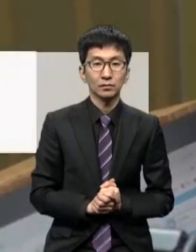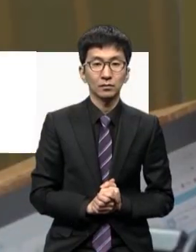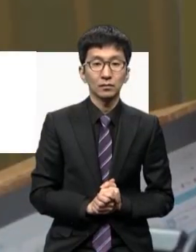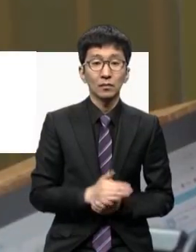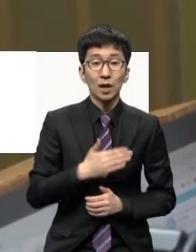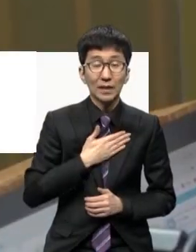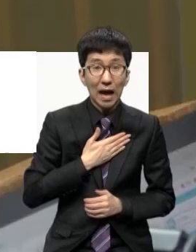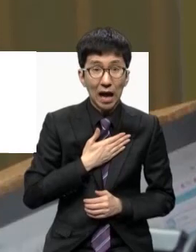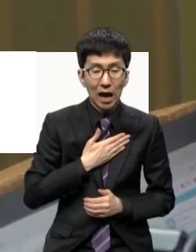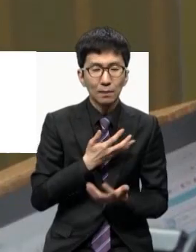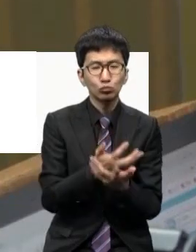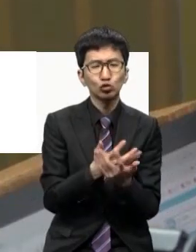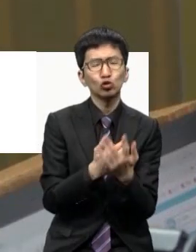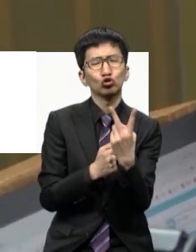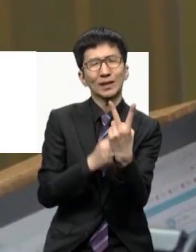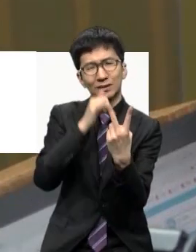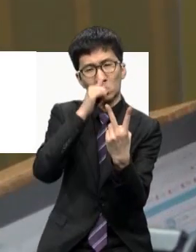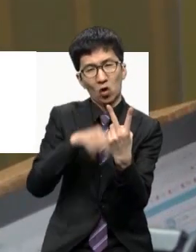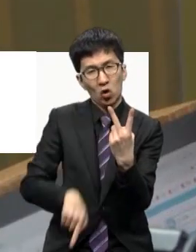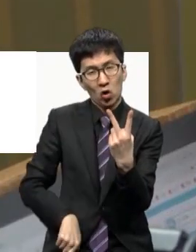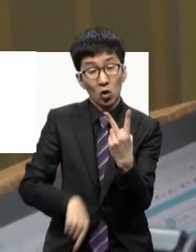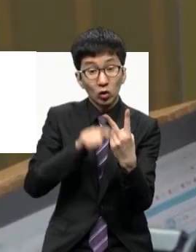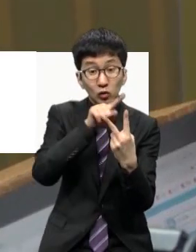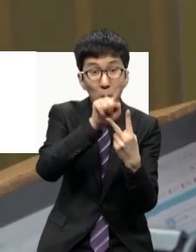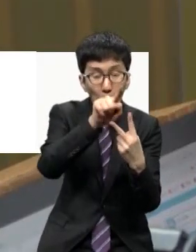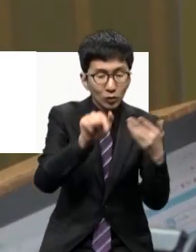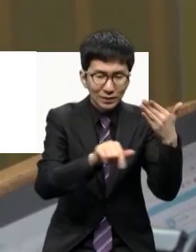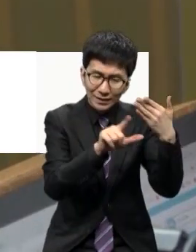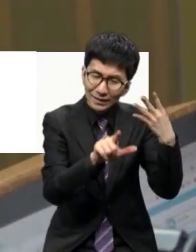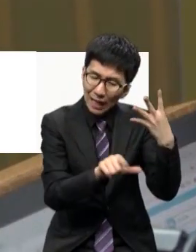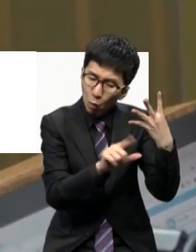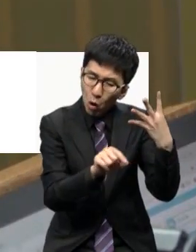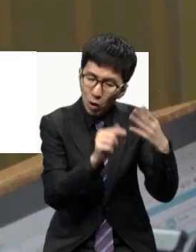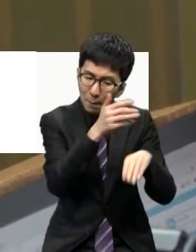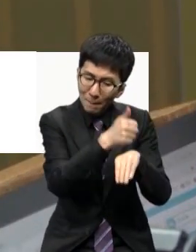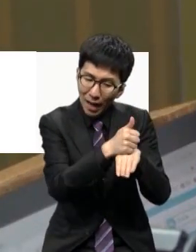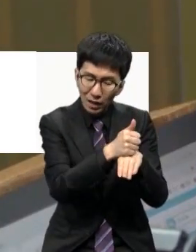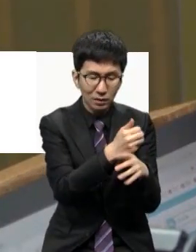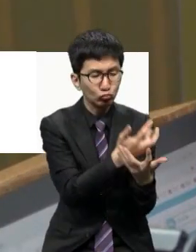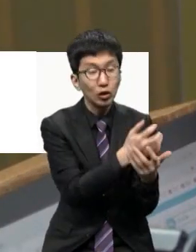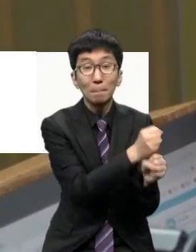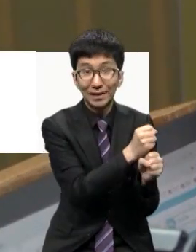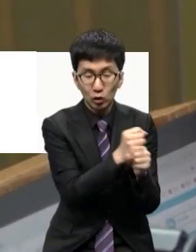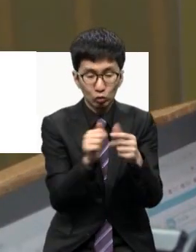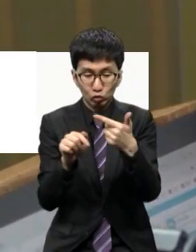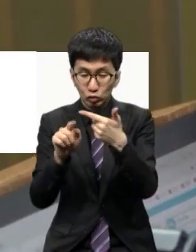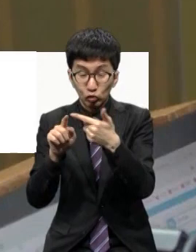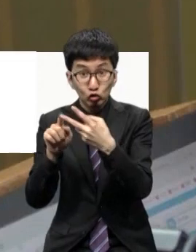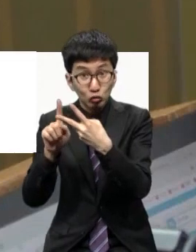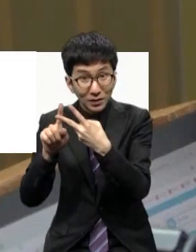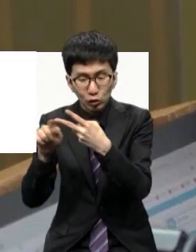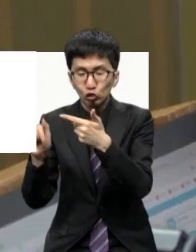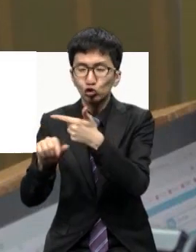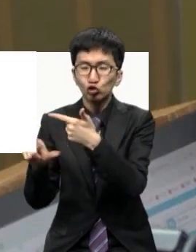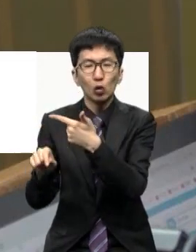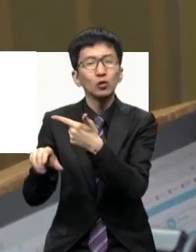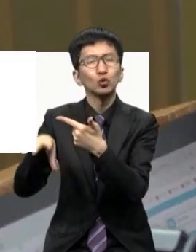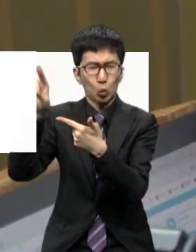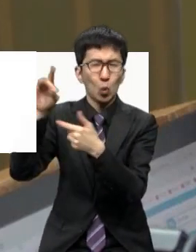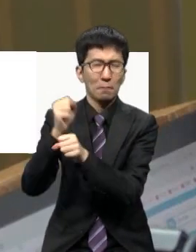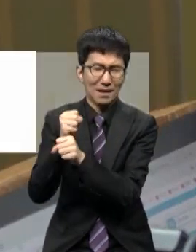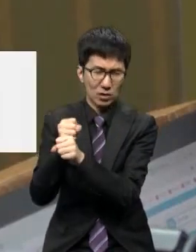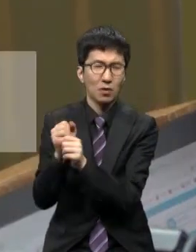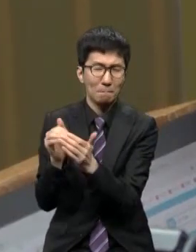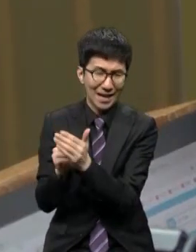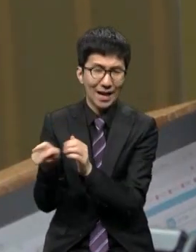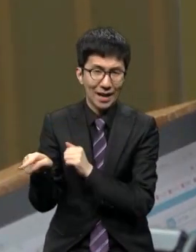제가 두 가지 물건을 갖고 있어요 인가 하나는 4월 말쯤에 작성된 문건 또 하나는 6월 초 쯤에 작성된 문건 두가지 문건이